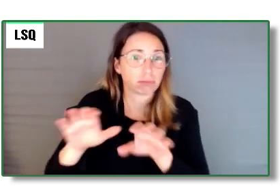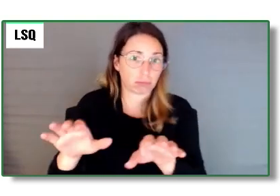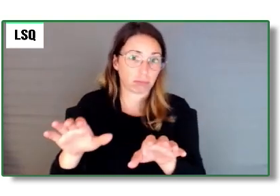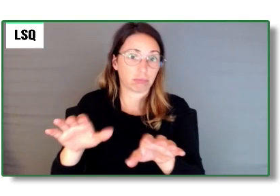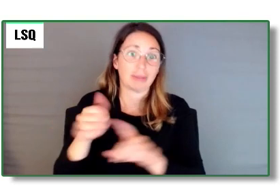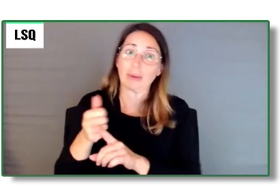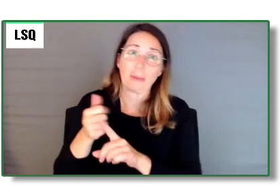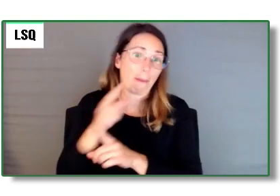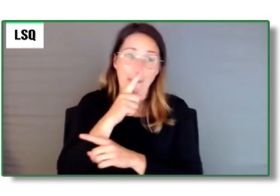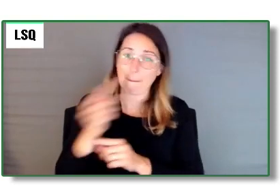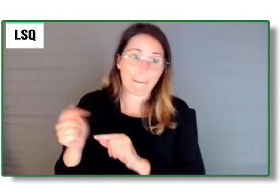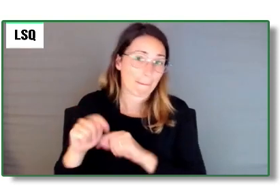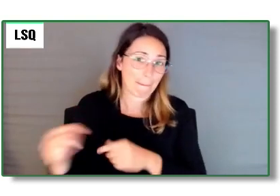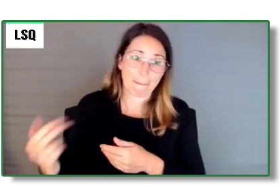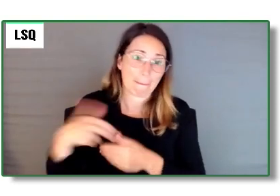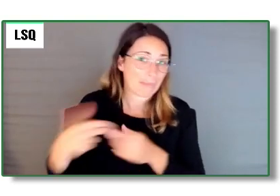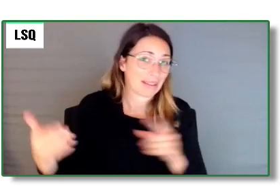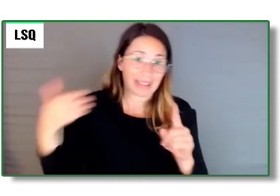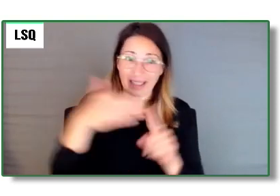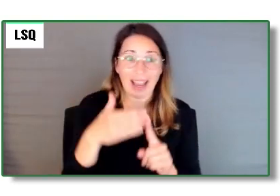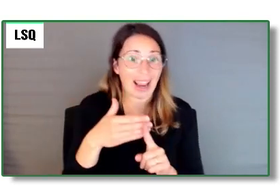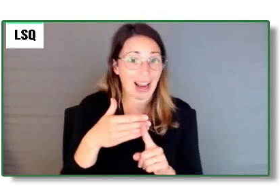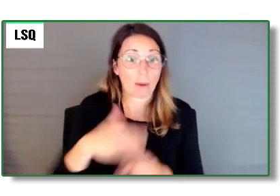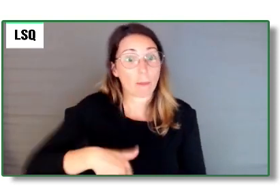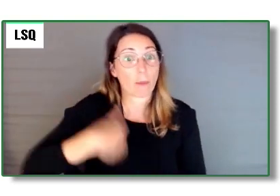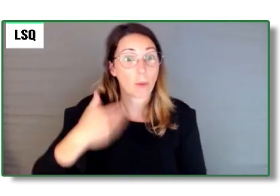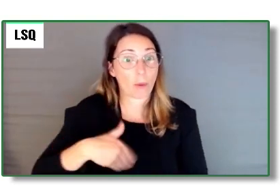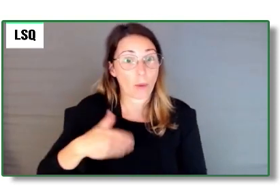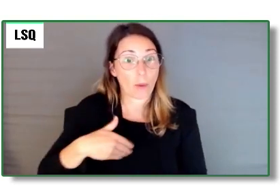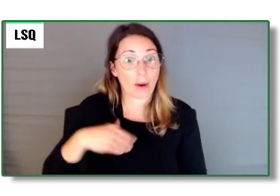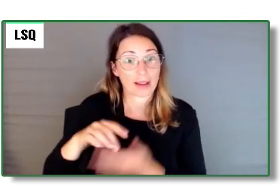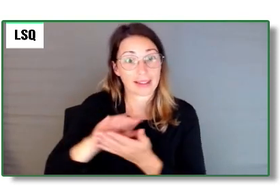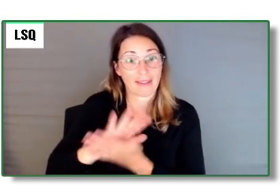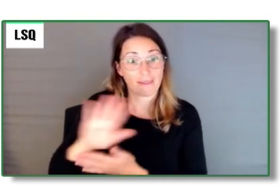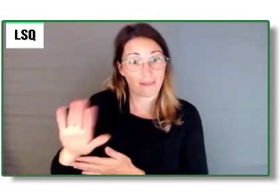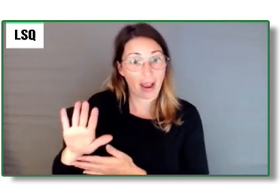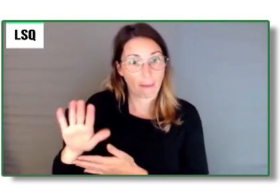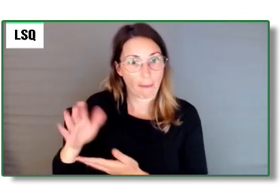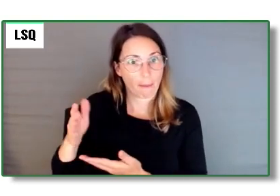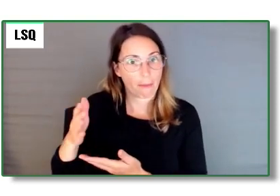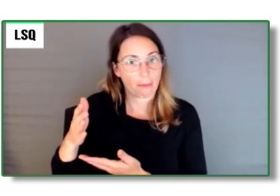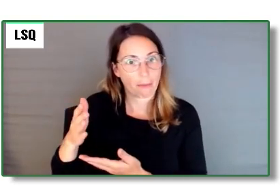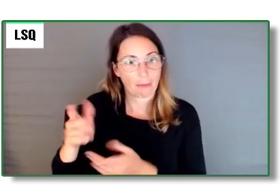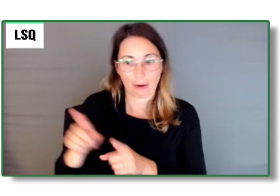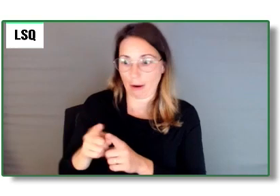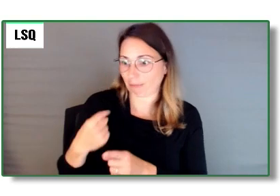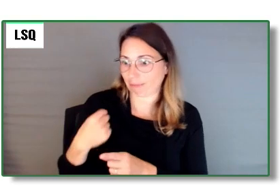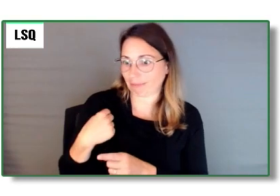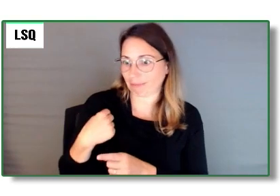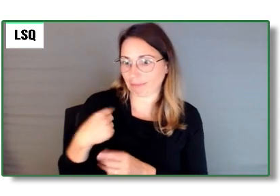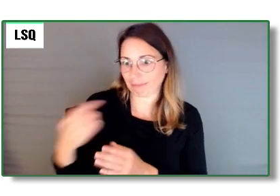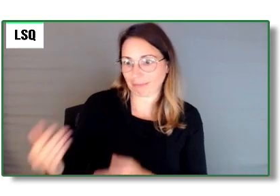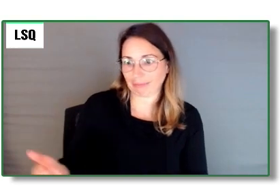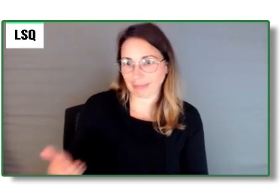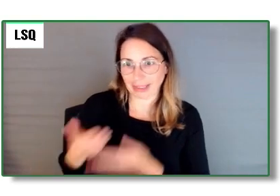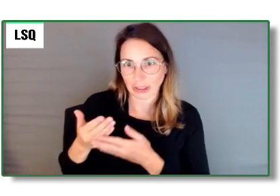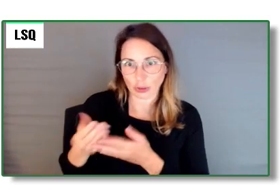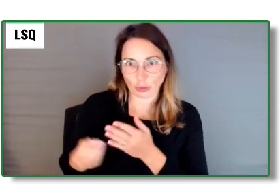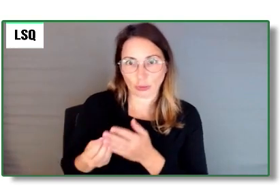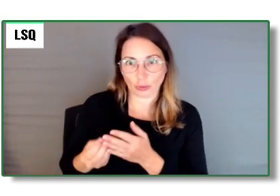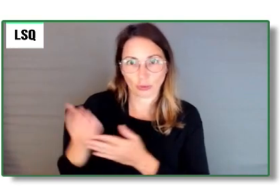en direct car sa femme et lui ont accueilli un nouveau bébé récemment, mais il a pu soumettre une